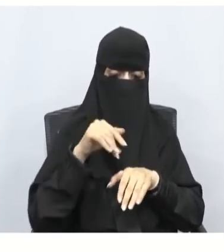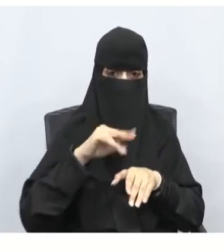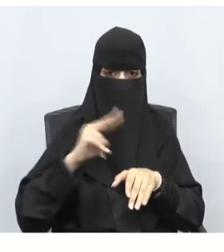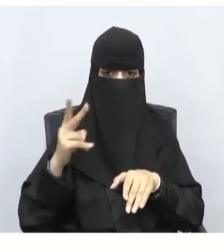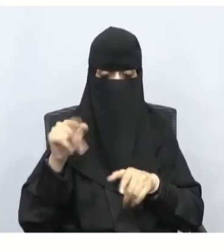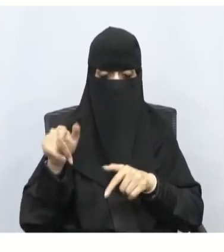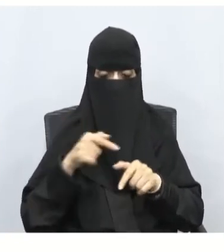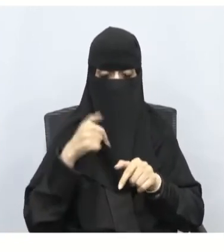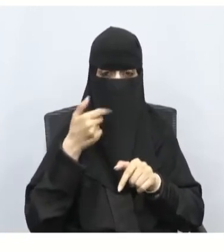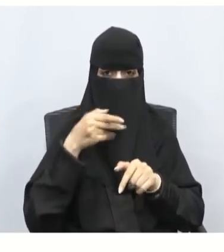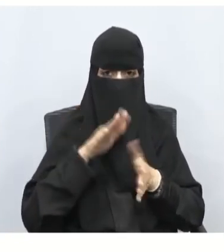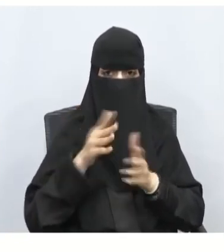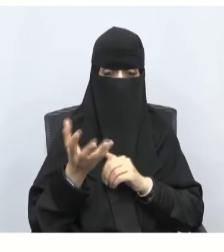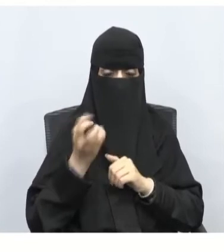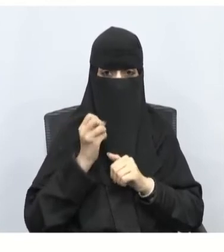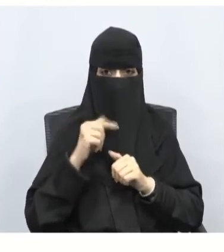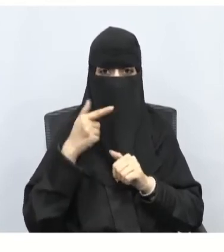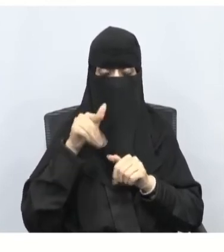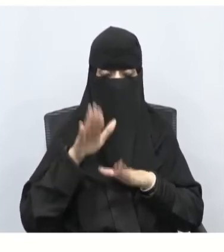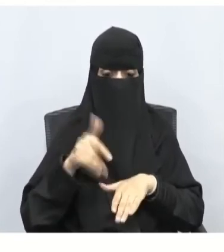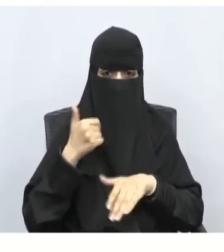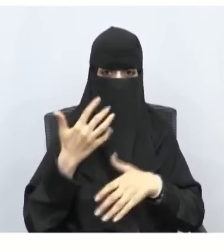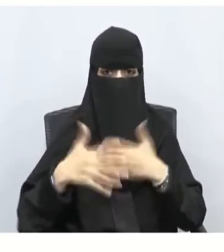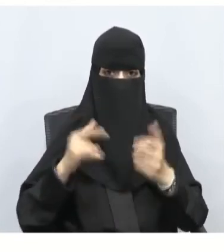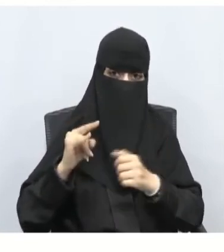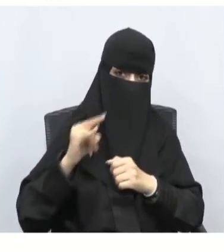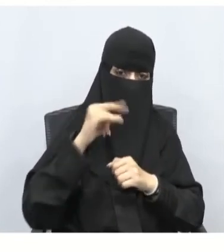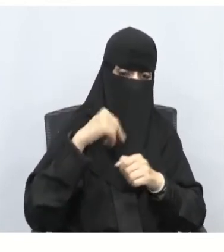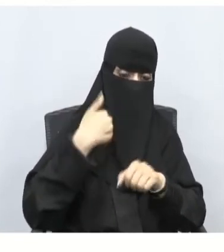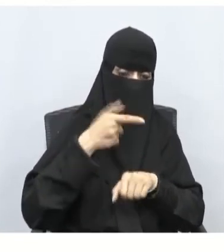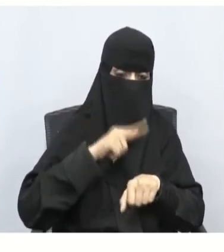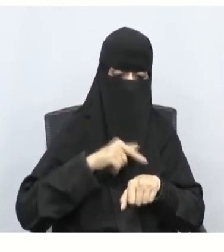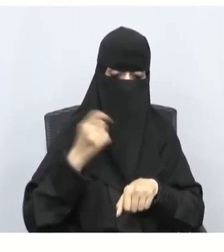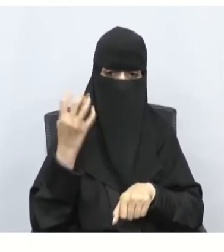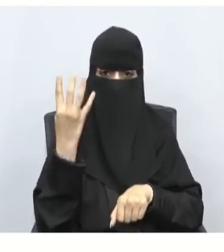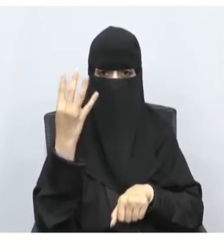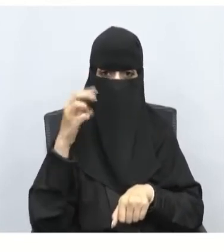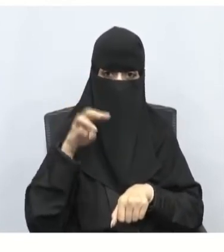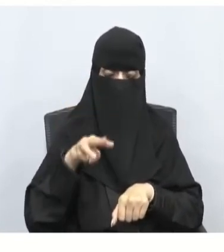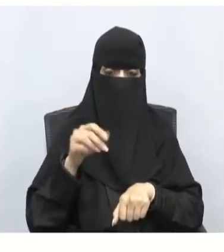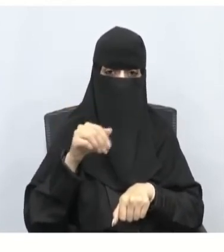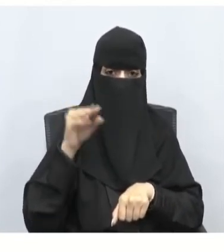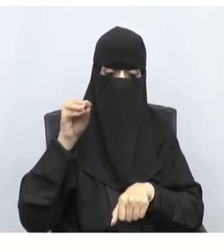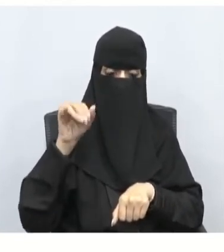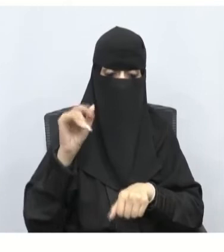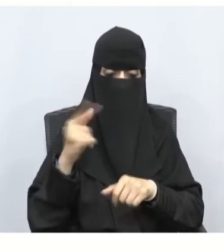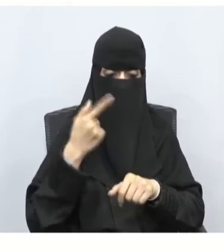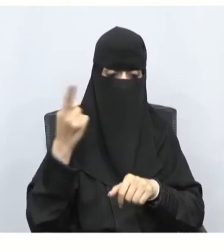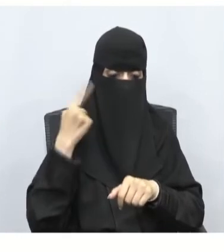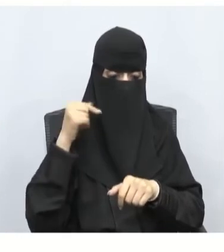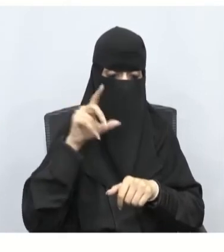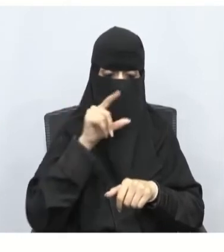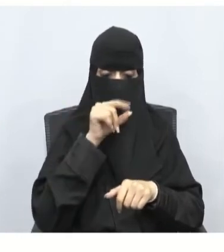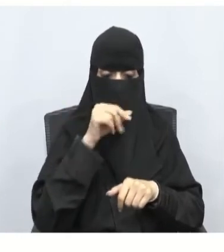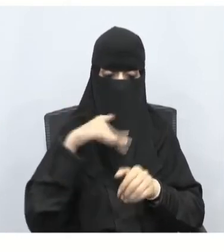يختلف حسب المصدر، فتردد الطائرة عند الإقلاع مثلا 4000 هيرتز،